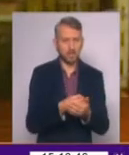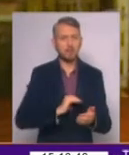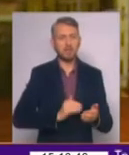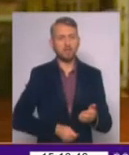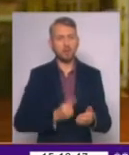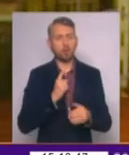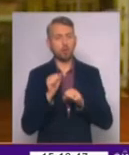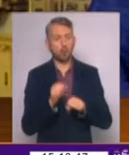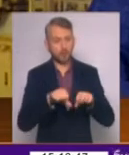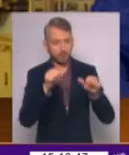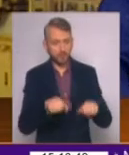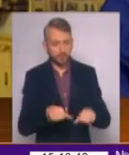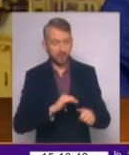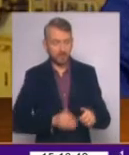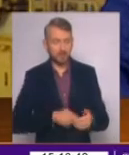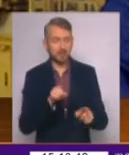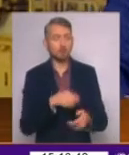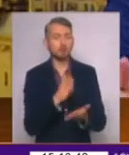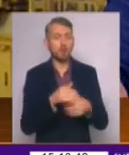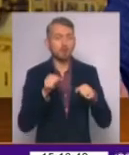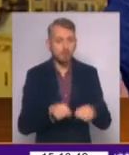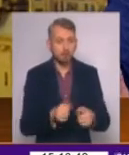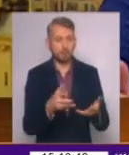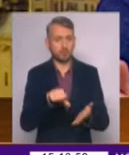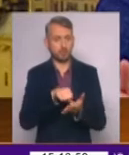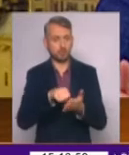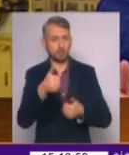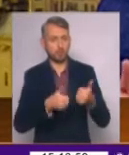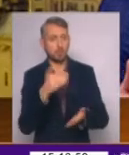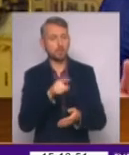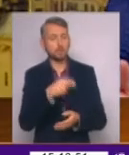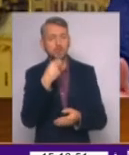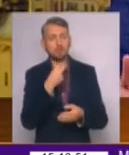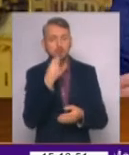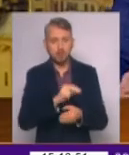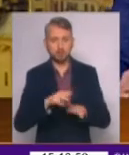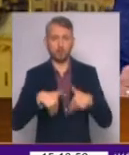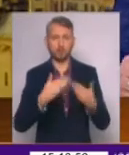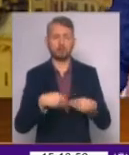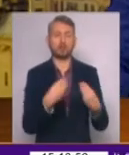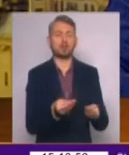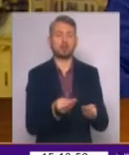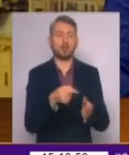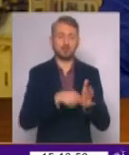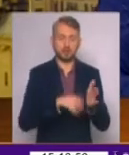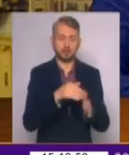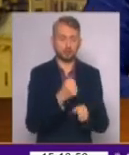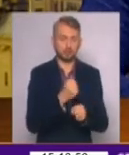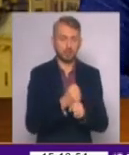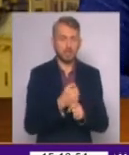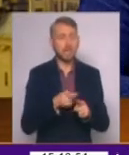фірми також мають право приймати участь в конкурсі. Можливо, вони надають кращі пропозиції і за дешевшу ціну будуть це робити.